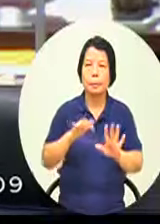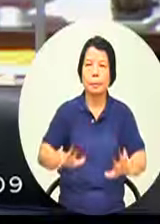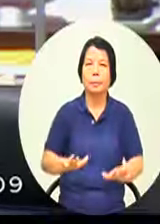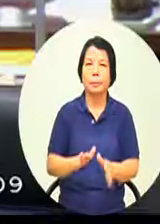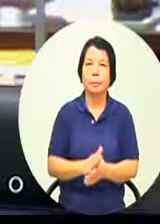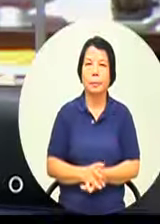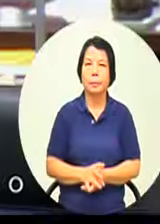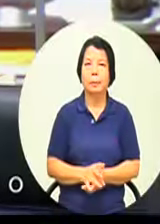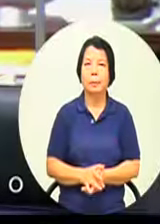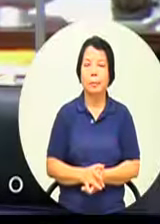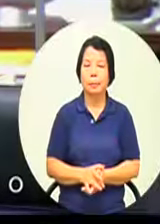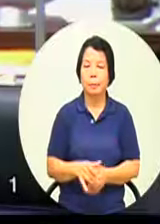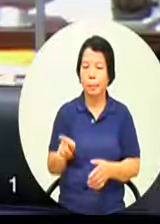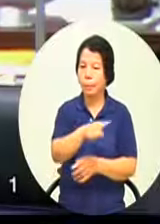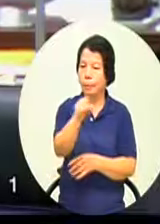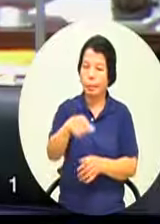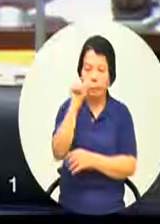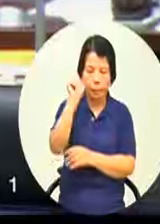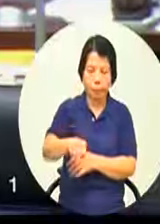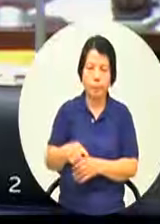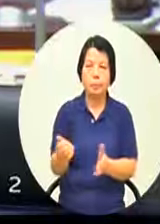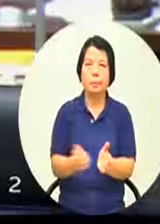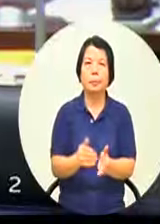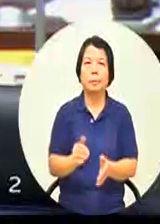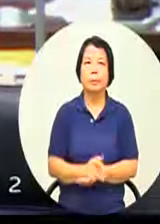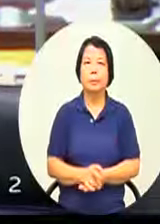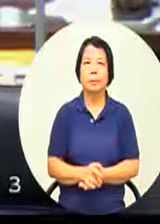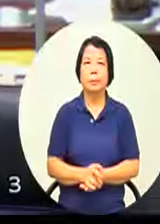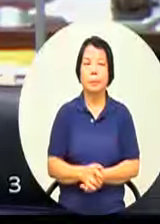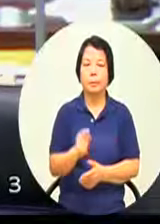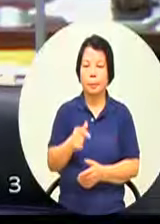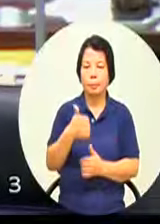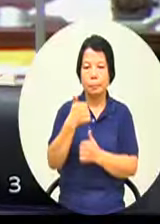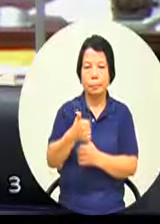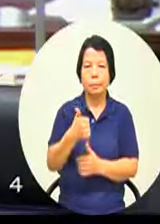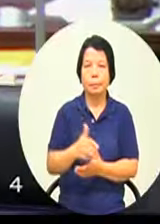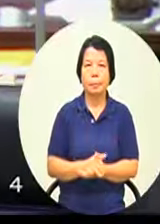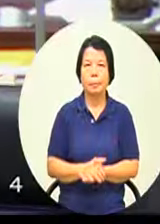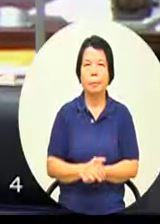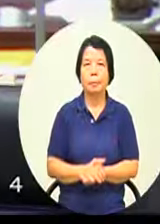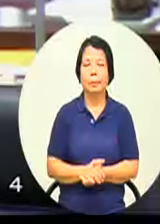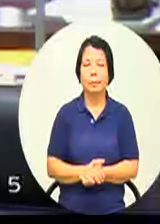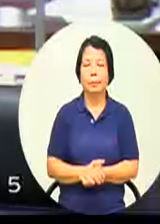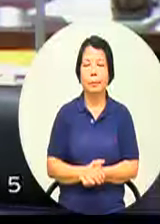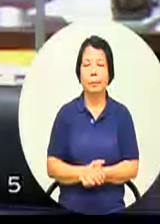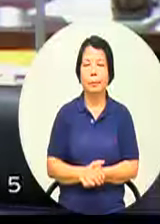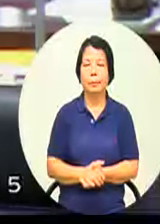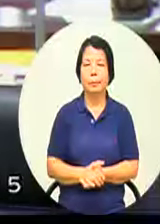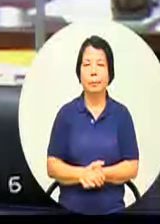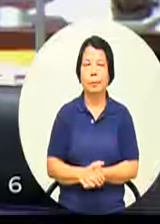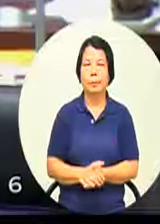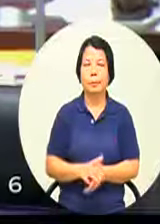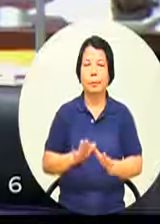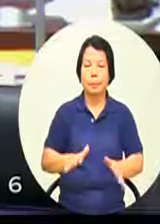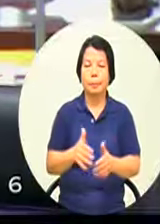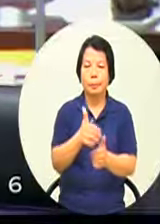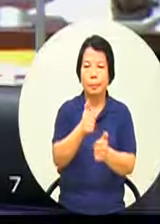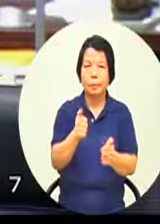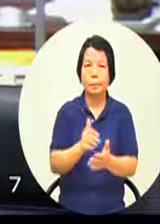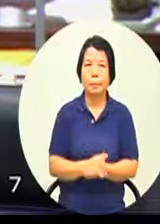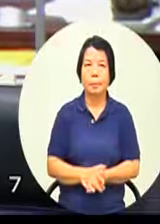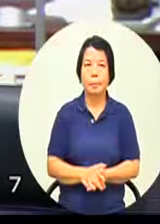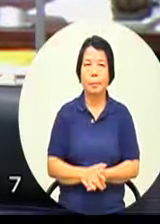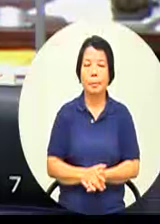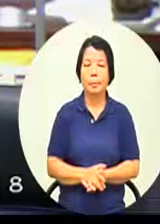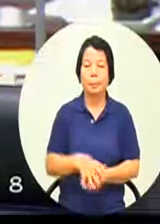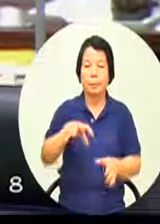经同意了哈。所以这是一件非常好的帮忙啦哈。那先感谢